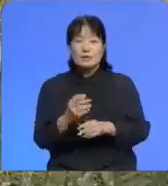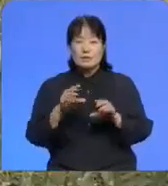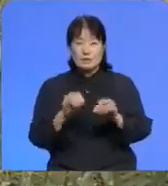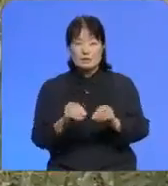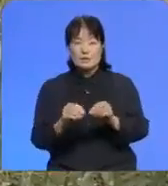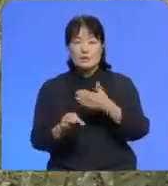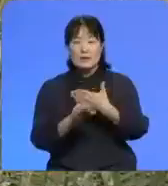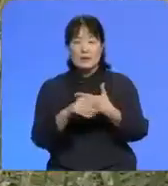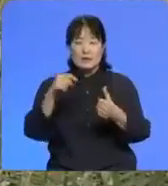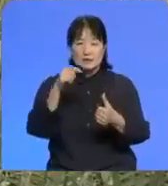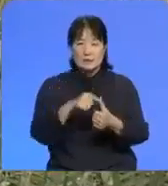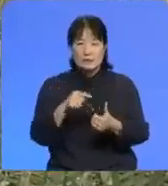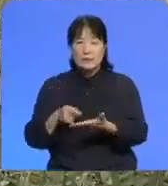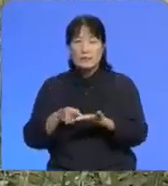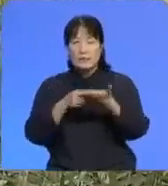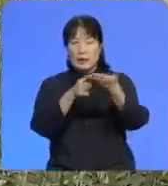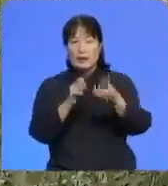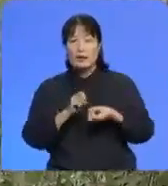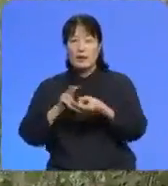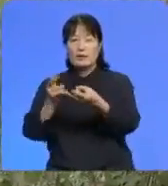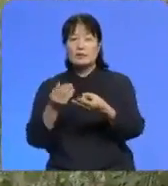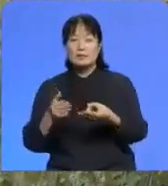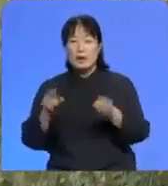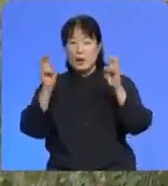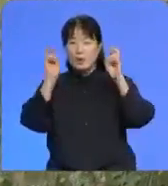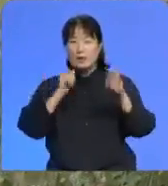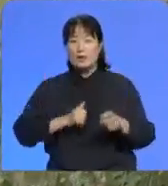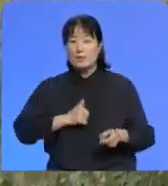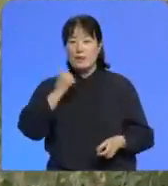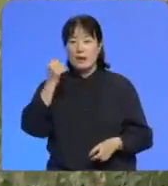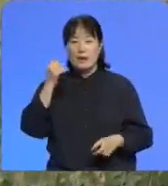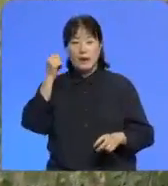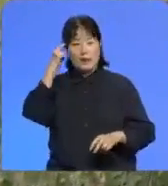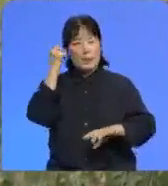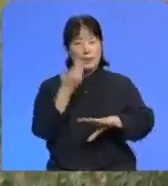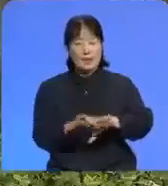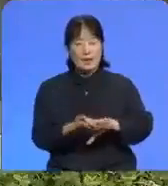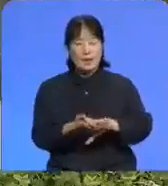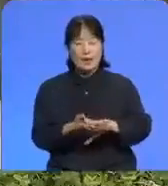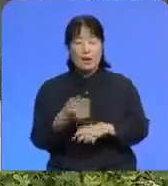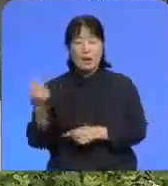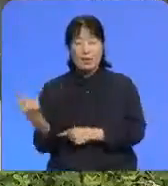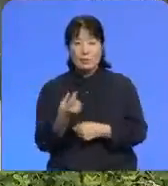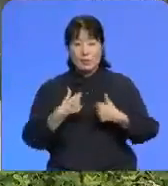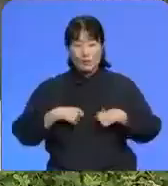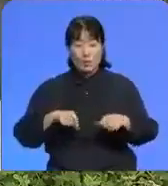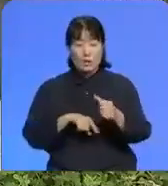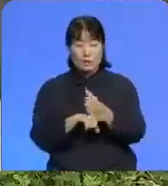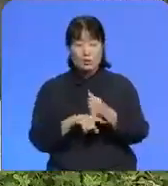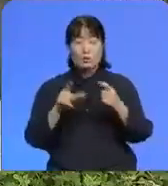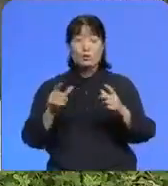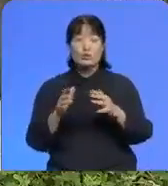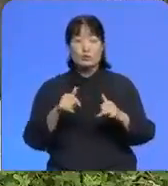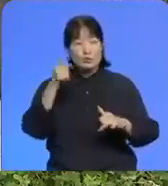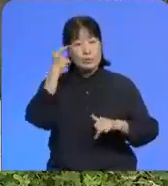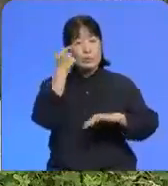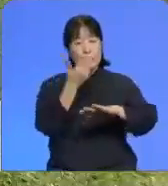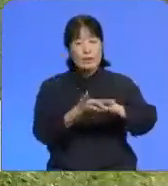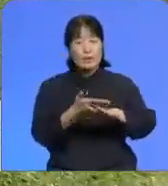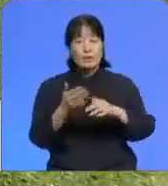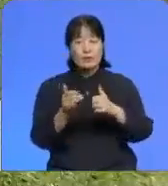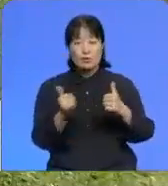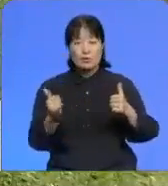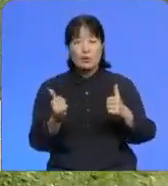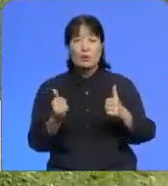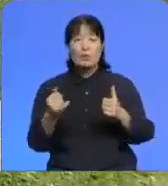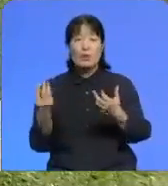계약 해제를 통보했지만 해당 업체는 반발하고 있습니다. 골프장 조성을 포기한 건 주민 반발 때문에 강원도